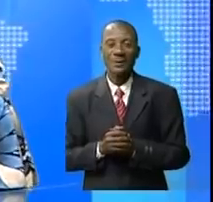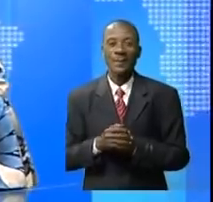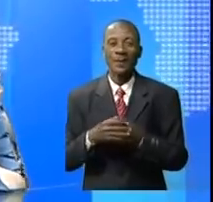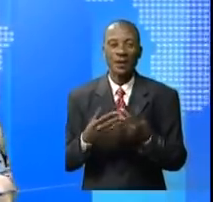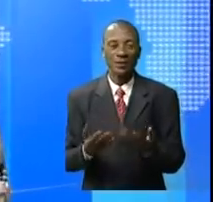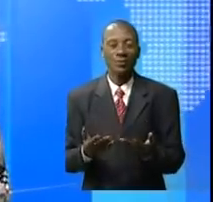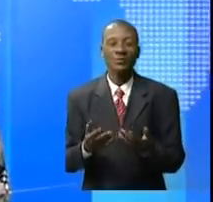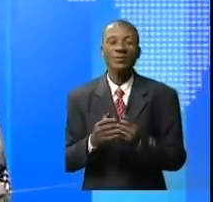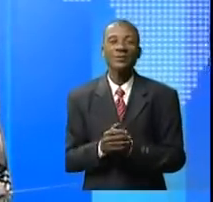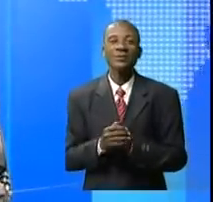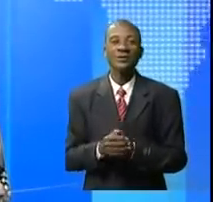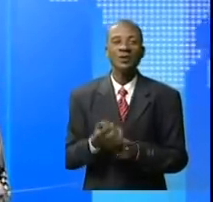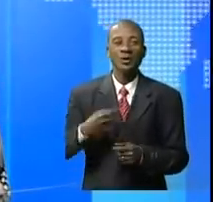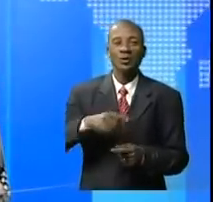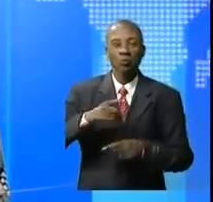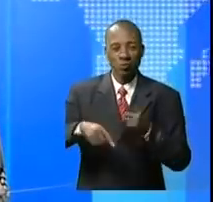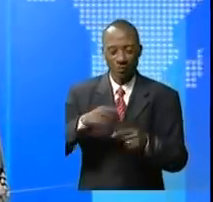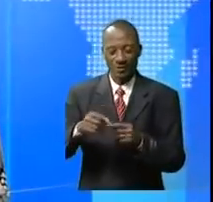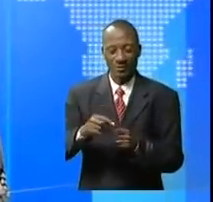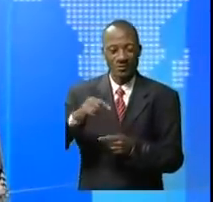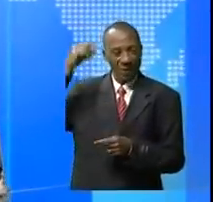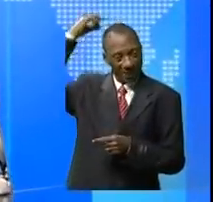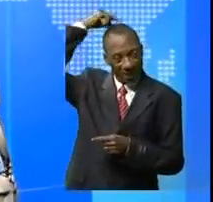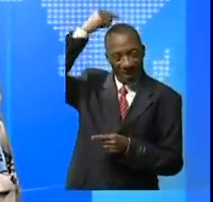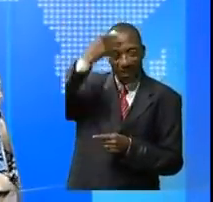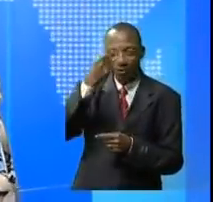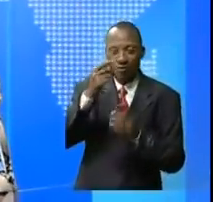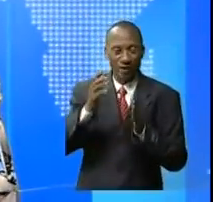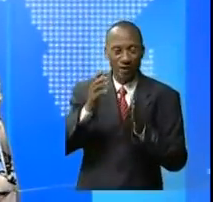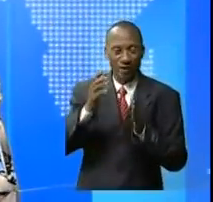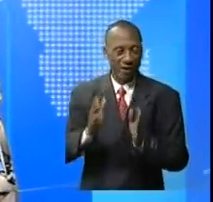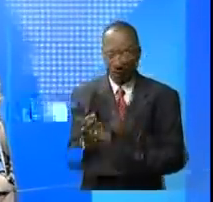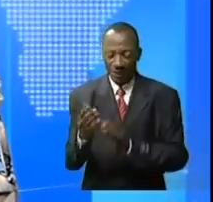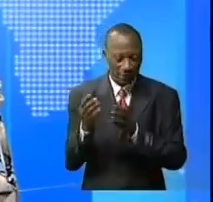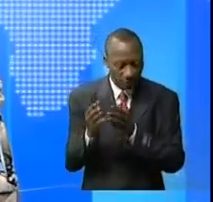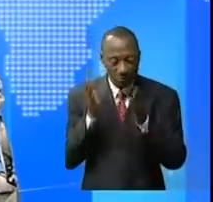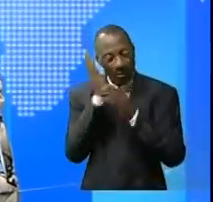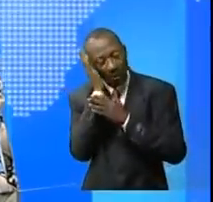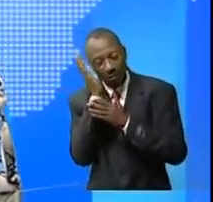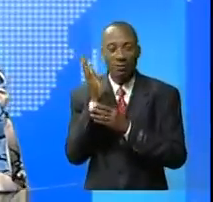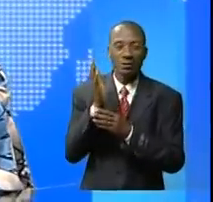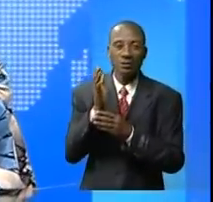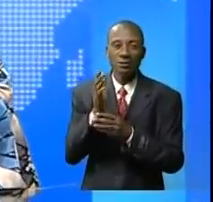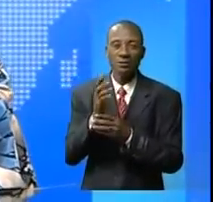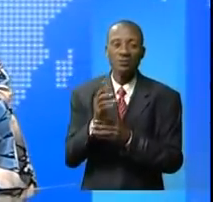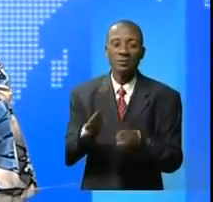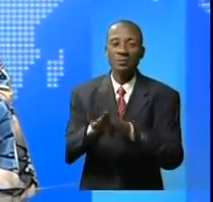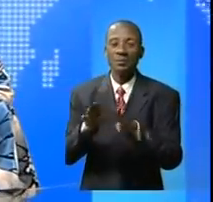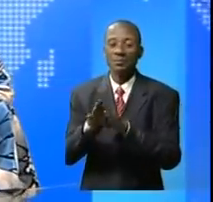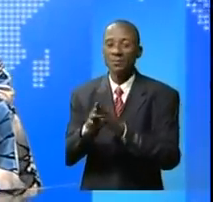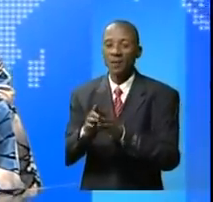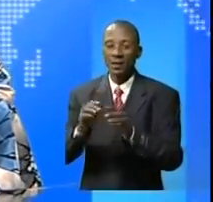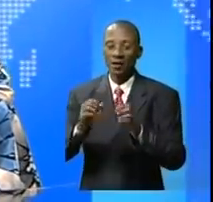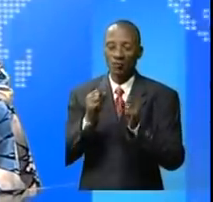bonsoir. Les Guinéens se sont réveillés ce lundi dans l'incertitude après le putsch mené hier par les forces spéciales